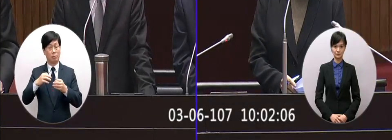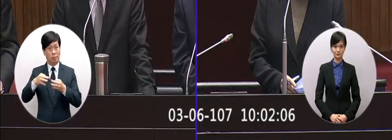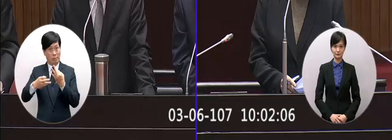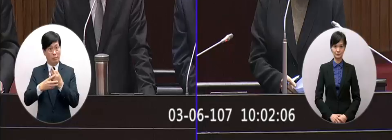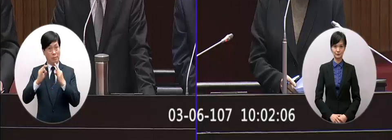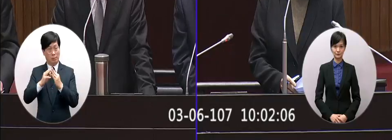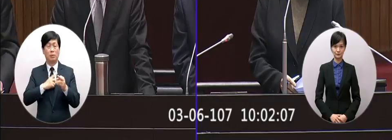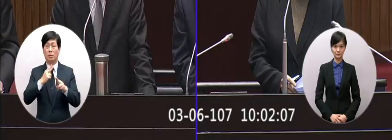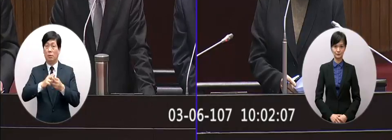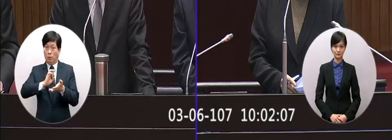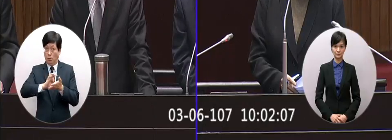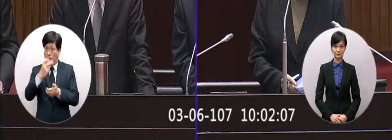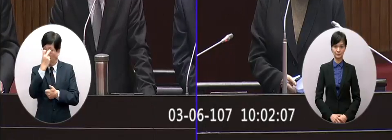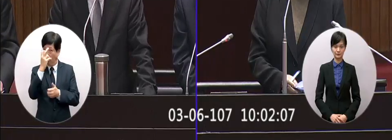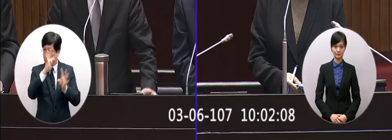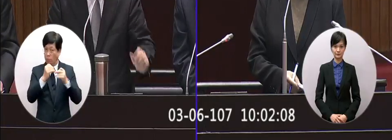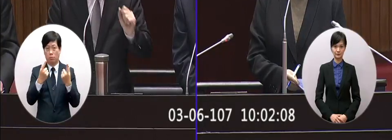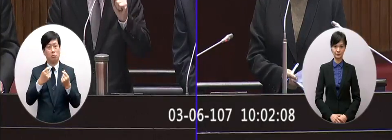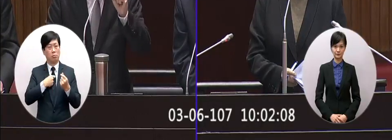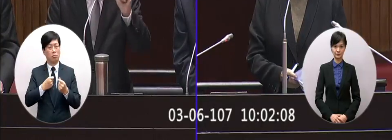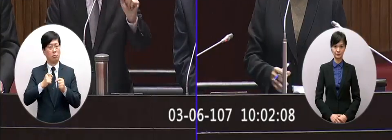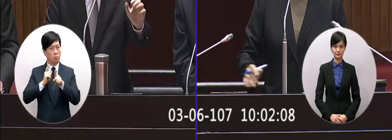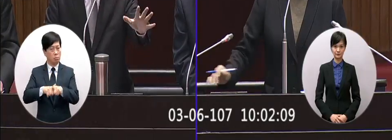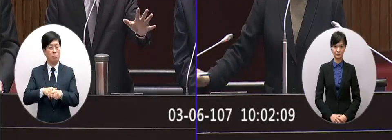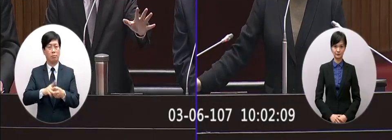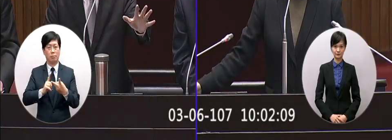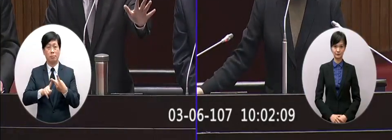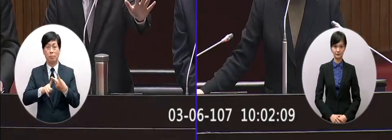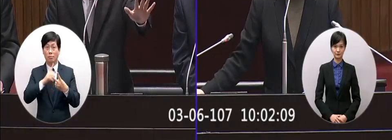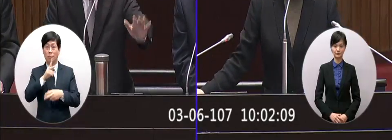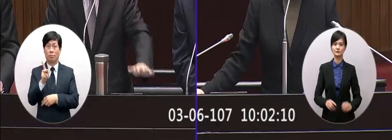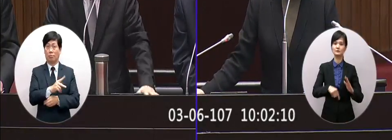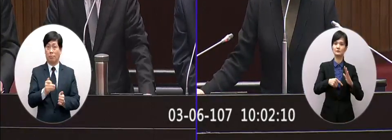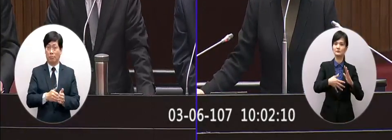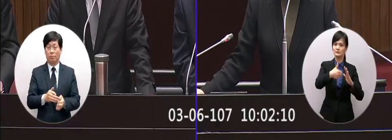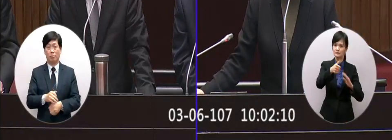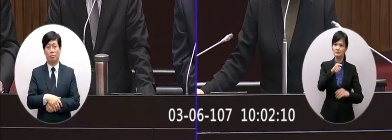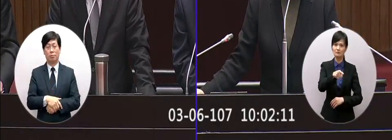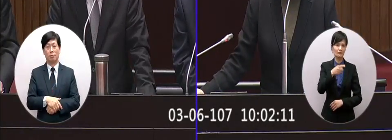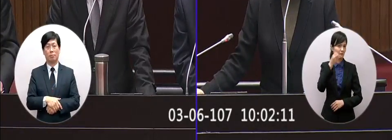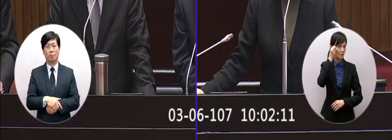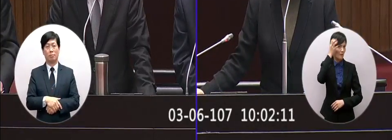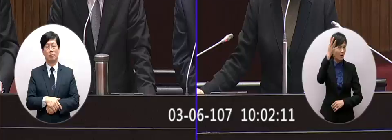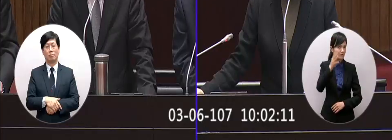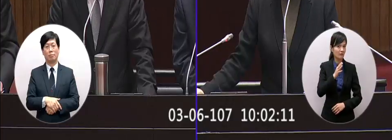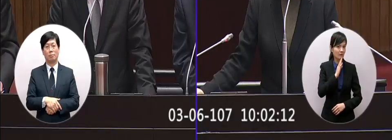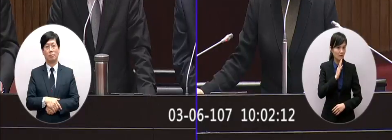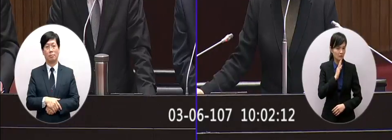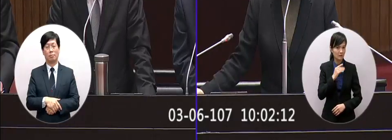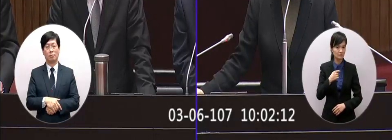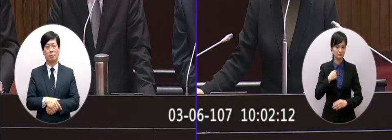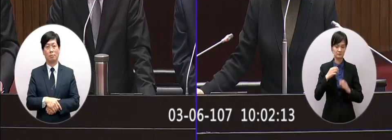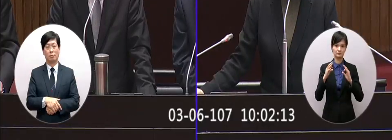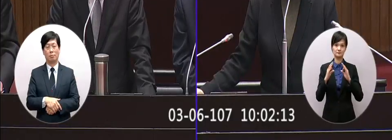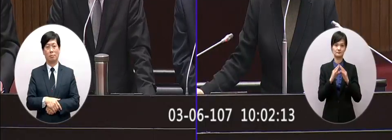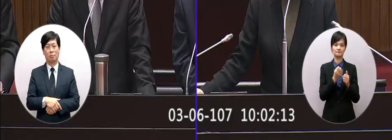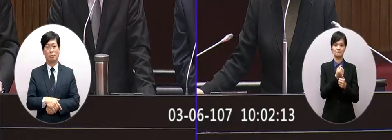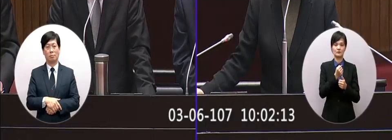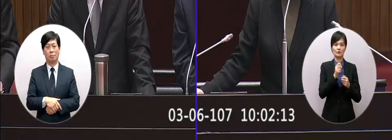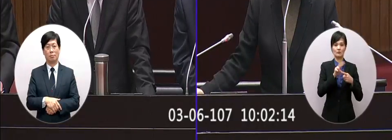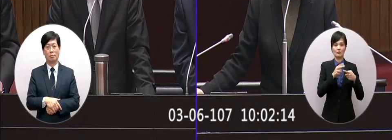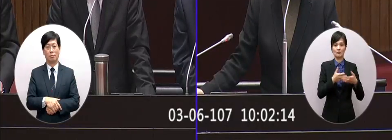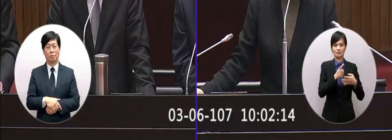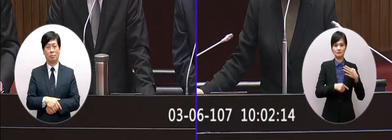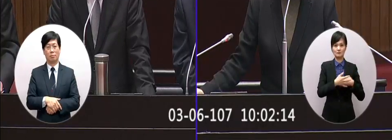的信用机制，它也必须要启动。然后在放款之后呢， 院长，你可能忘记了我们金控董事长吕